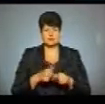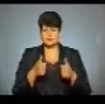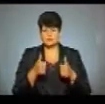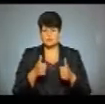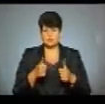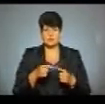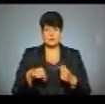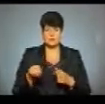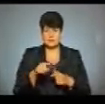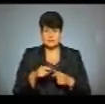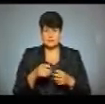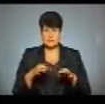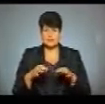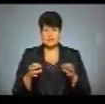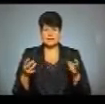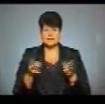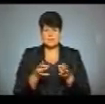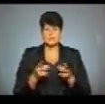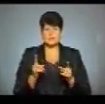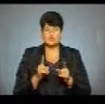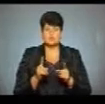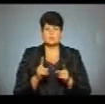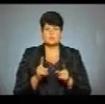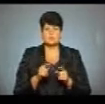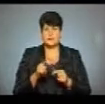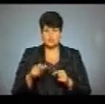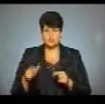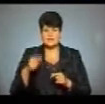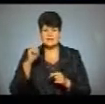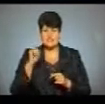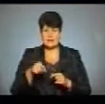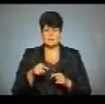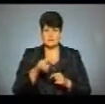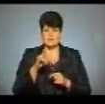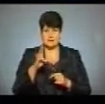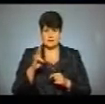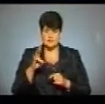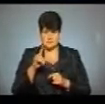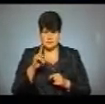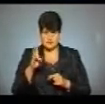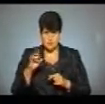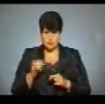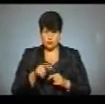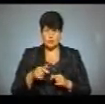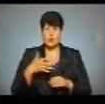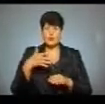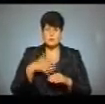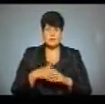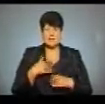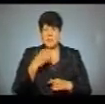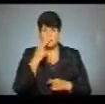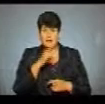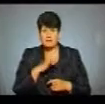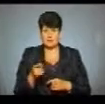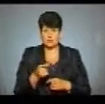транспорту, дуже класно. Але просто треба, щоб люди знали знаки, завчасно поставлені, щоб люди розуміли. Бо в нас не привикли в